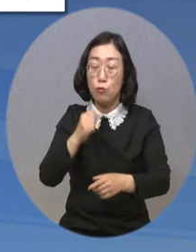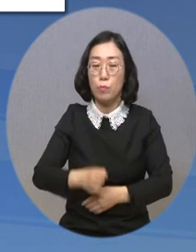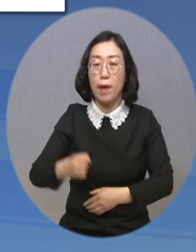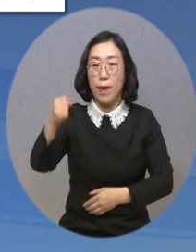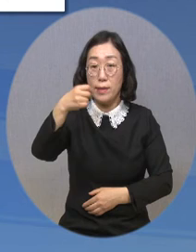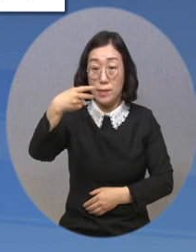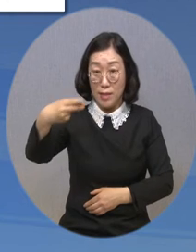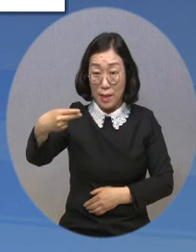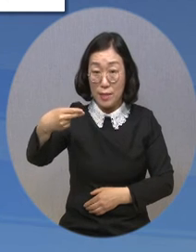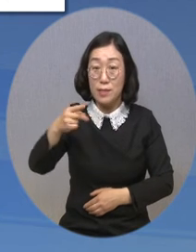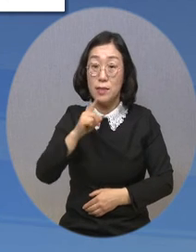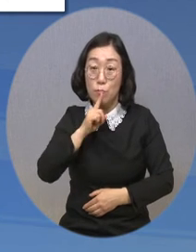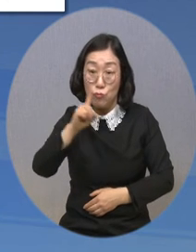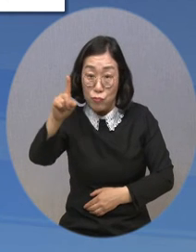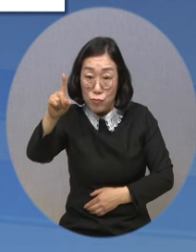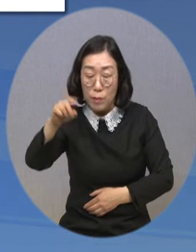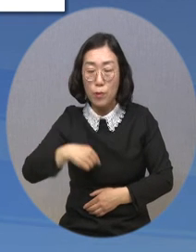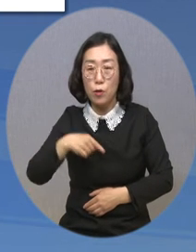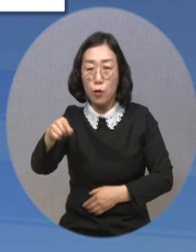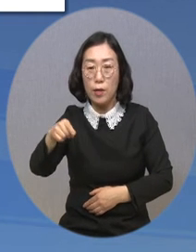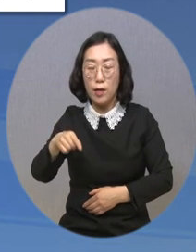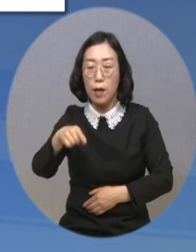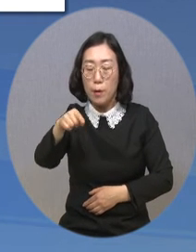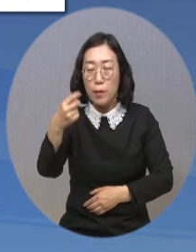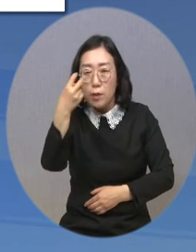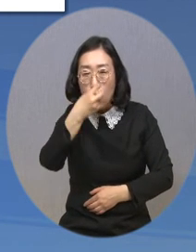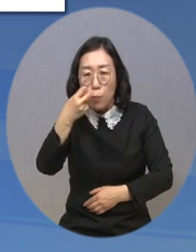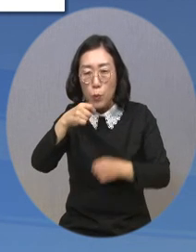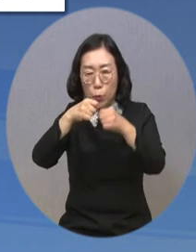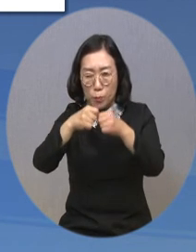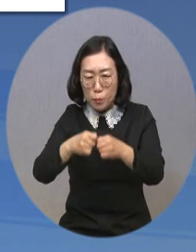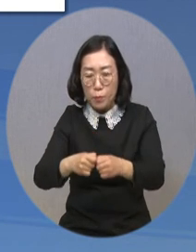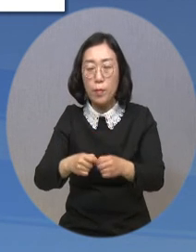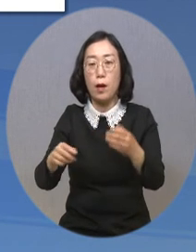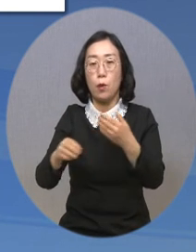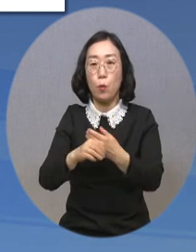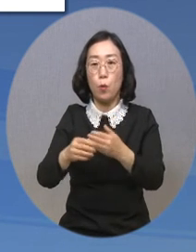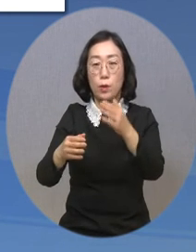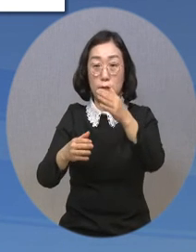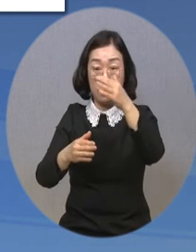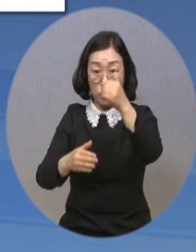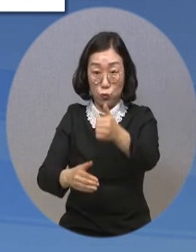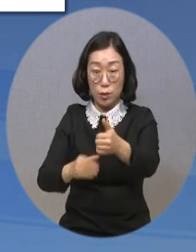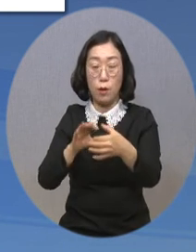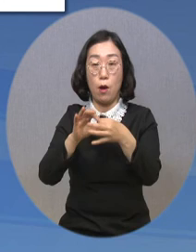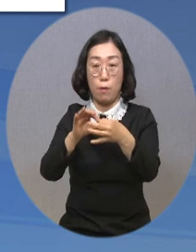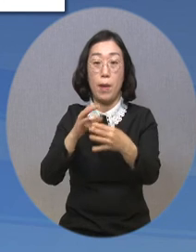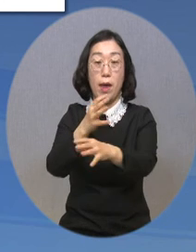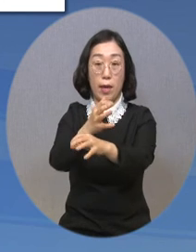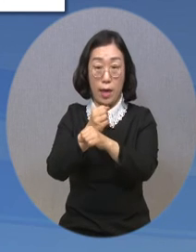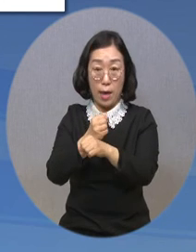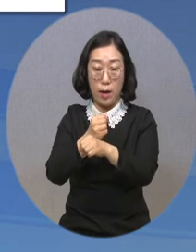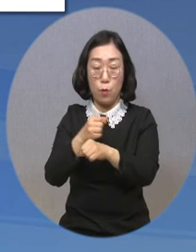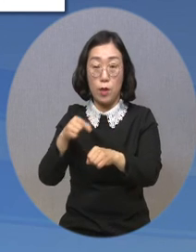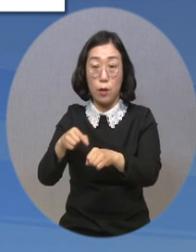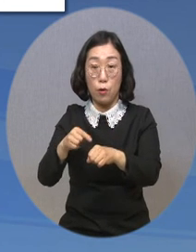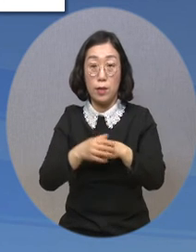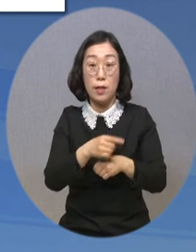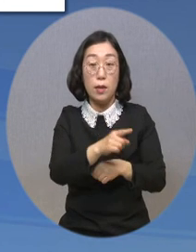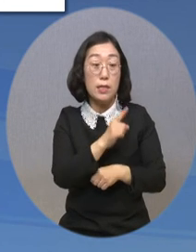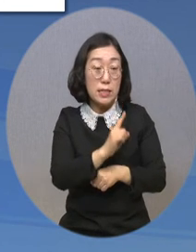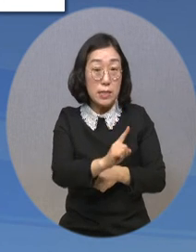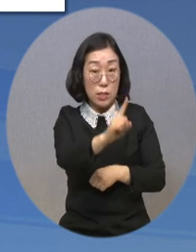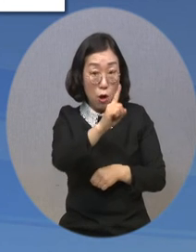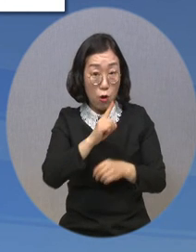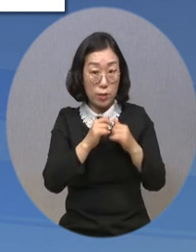서울주택도시공사에 신청하면 SH가 전세 가능 여부를 검토한 뒤 주택 소유자와 전세 계약을 체결하고 이를 지원